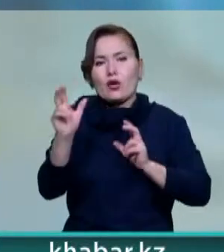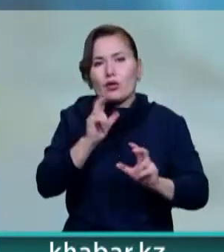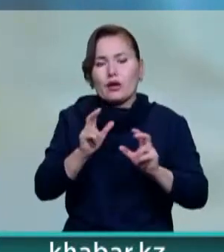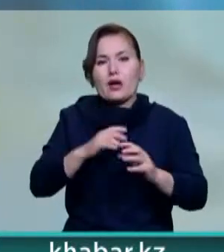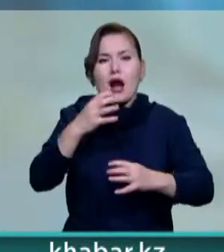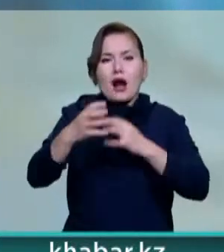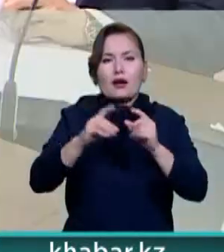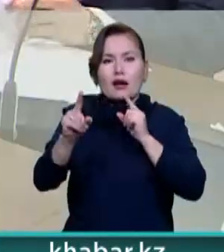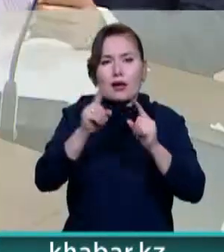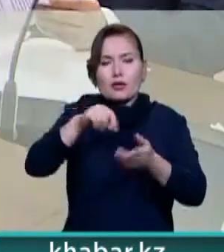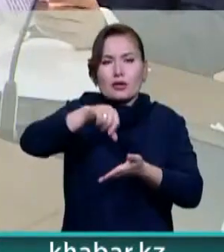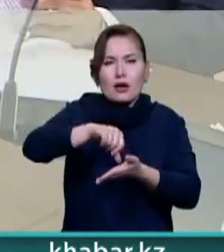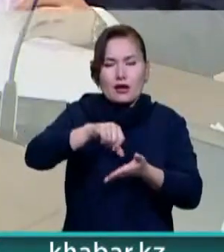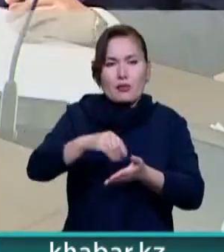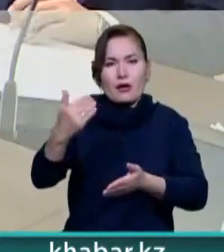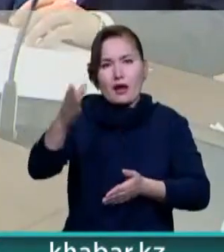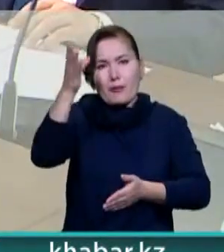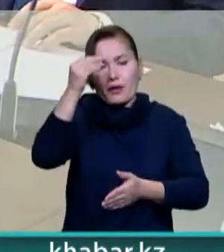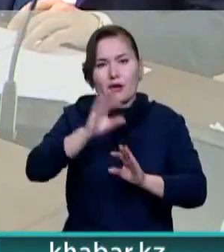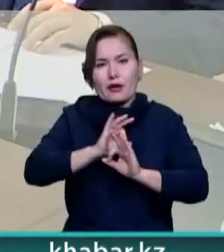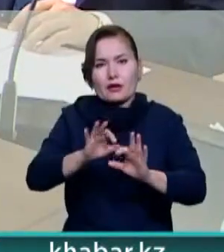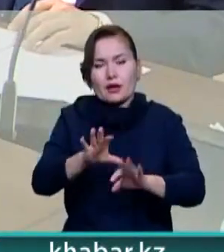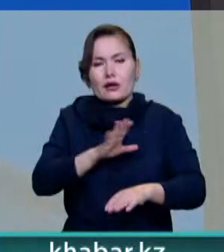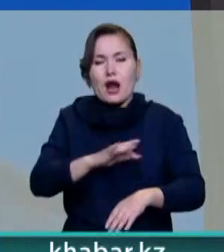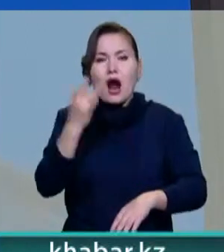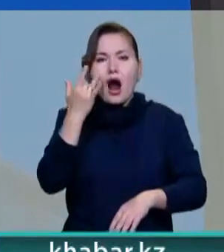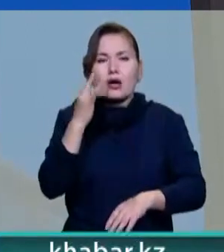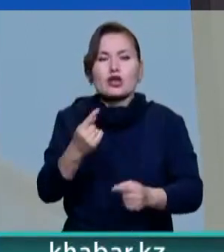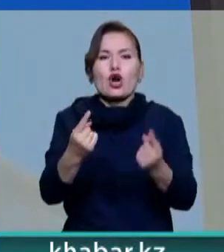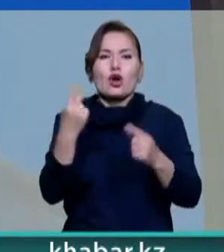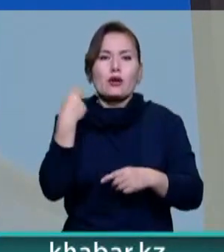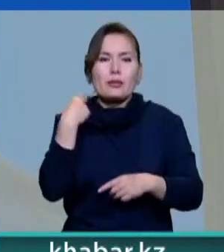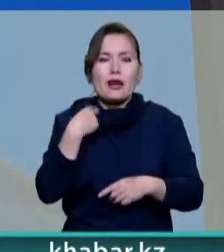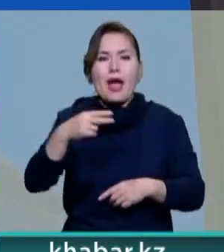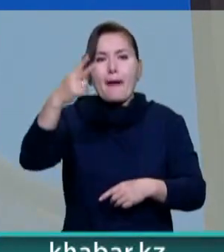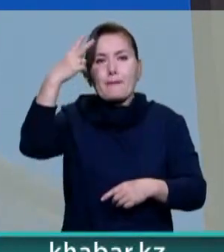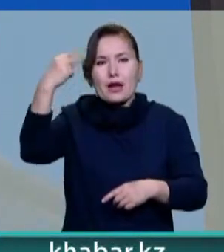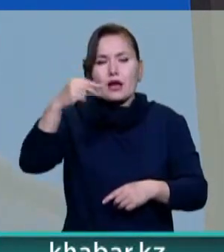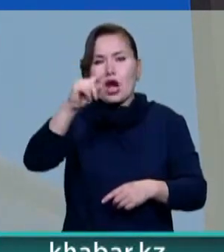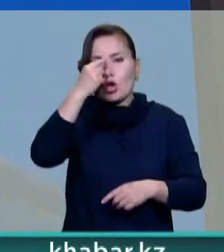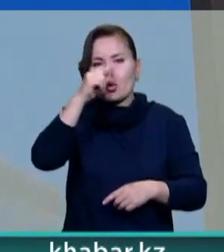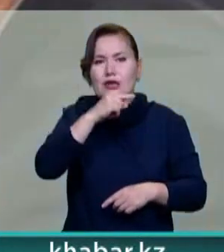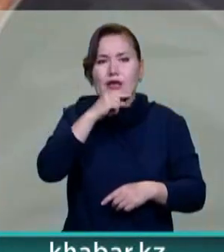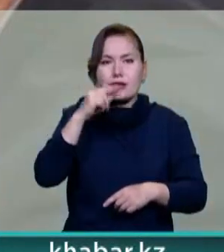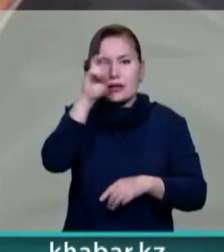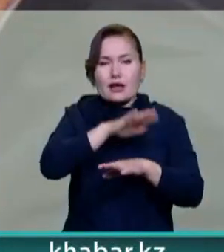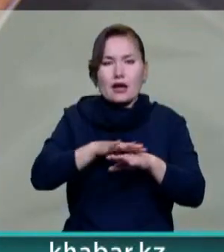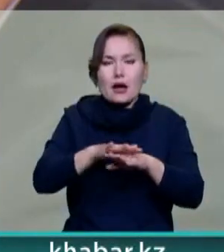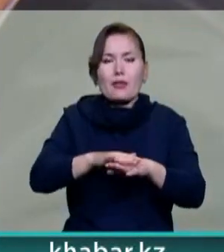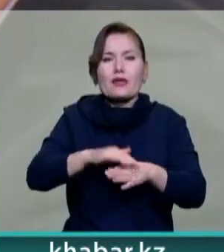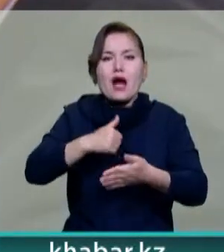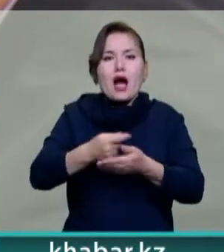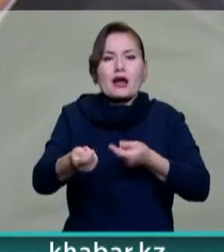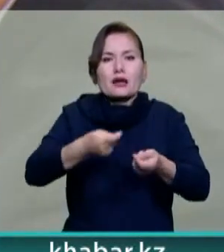жатқан халықаралық конференцияға қатысушылардың пікірі. Оған АқШ, Ұлыбритания, Бельгия, Үндістан, Ресей елдерінің